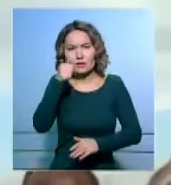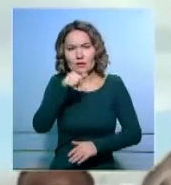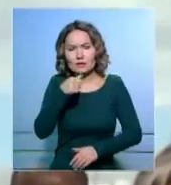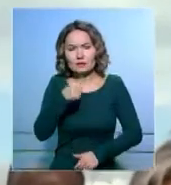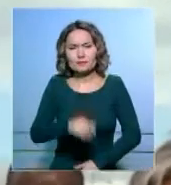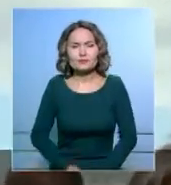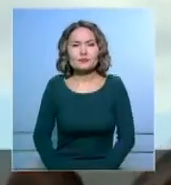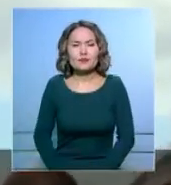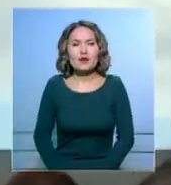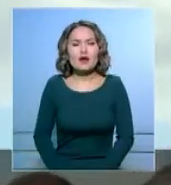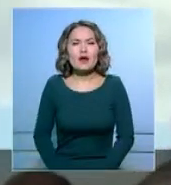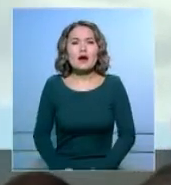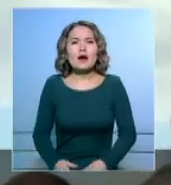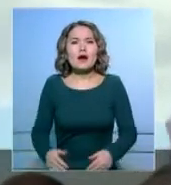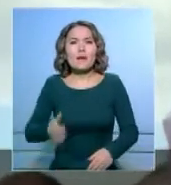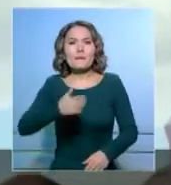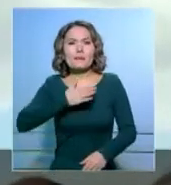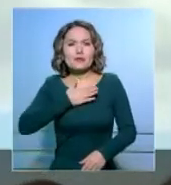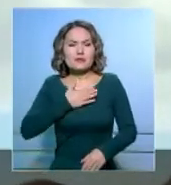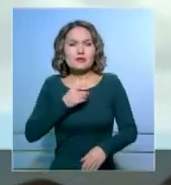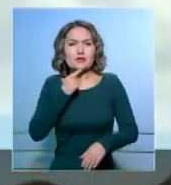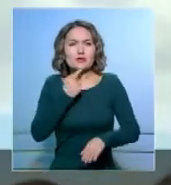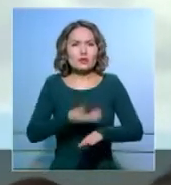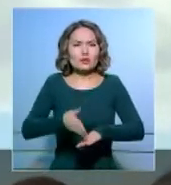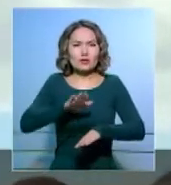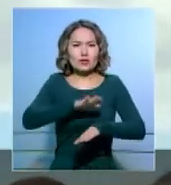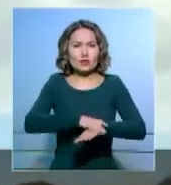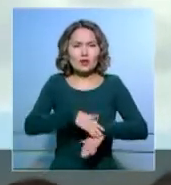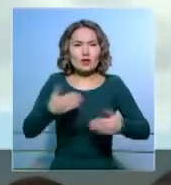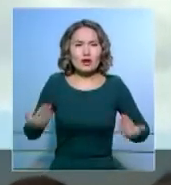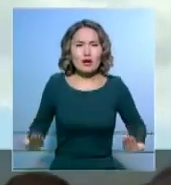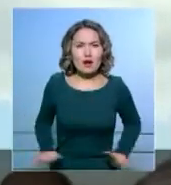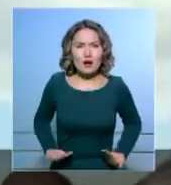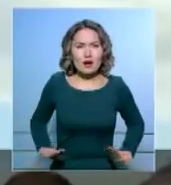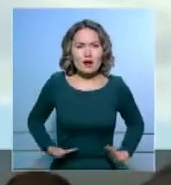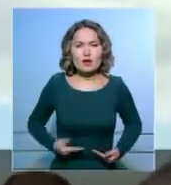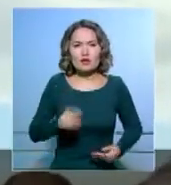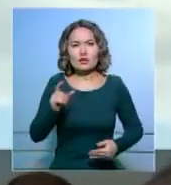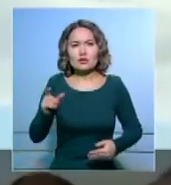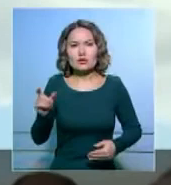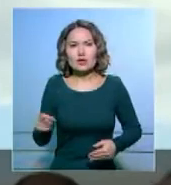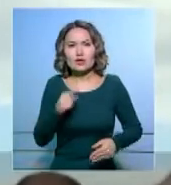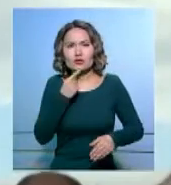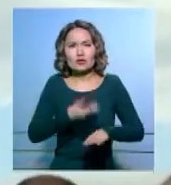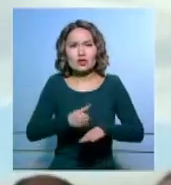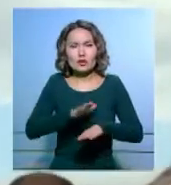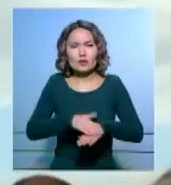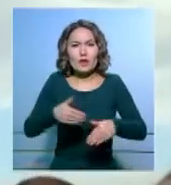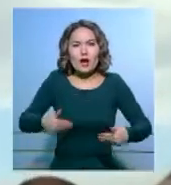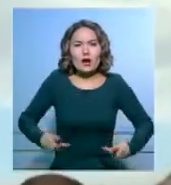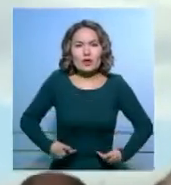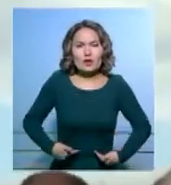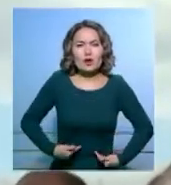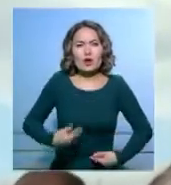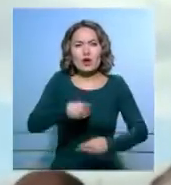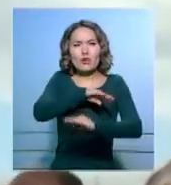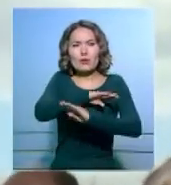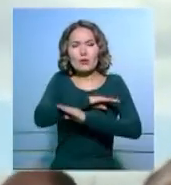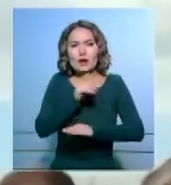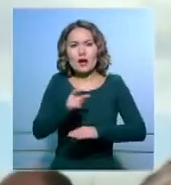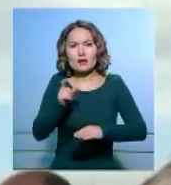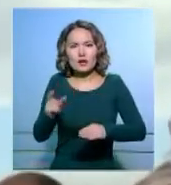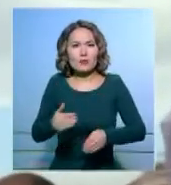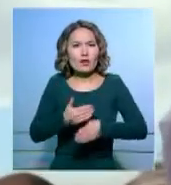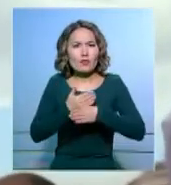Эфиопия бұл қиындықтарды өз күшімен жеңіп шыға алмайды. Сондықтан бұл елдегі аштықтан бұралған адамдарға жұмыла көмек беруіміз керек. Мамырда Стамбул қаласында